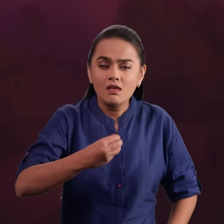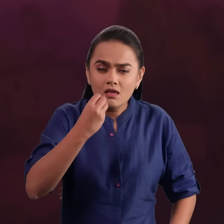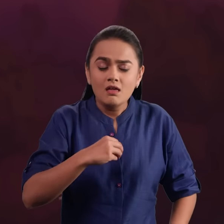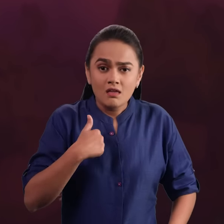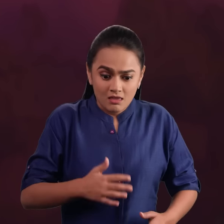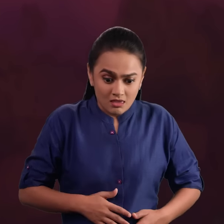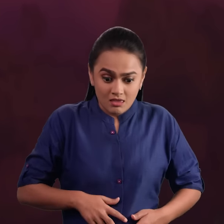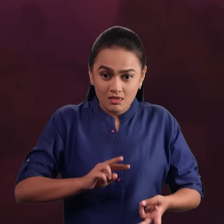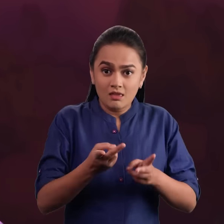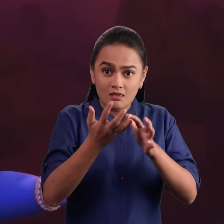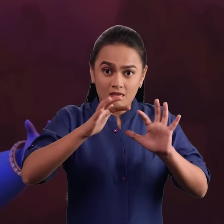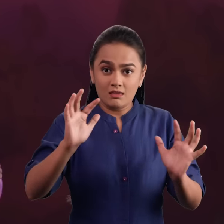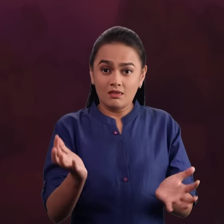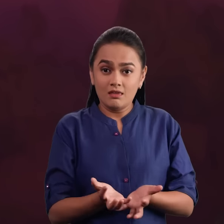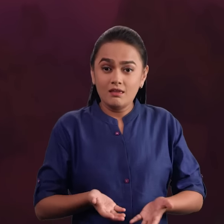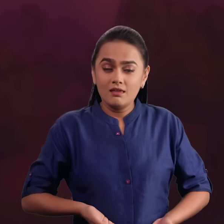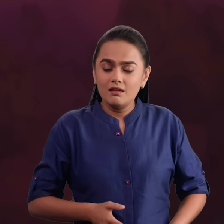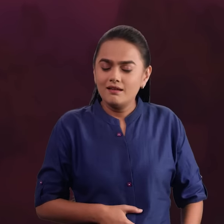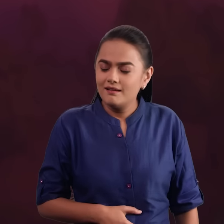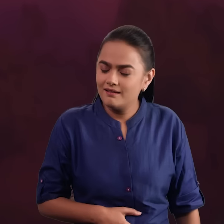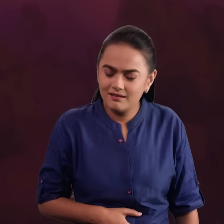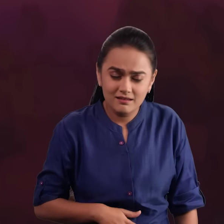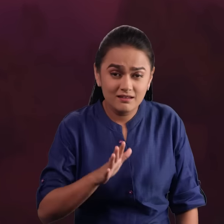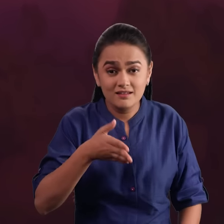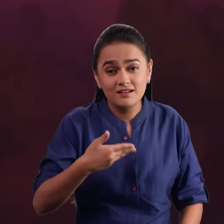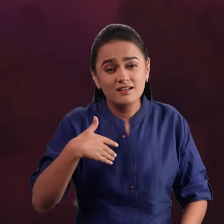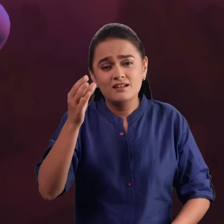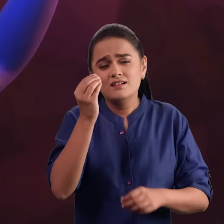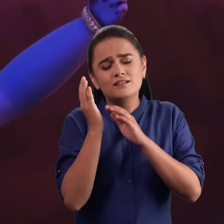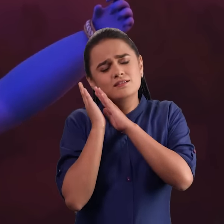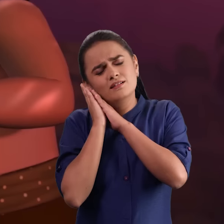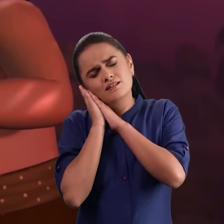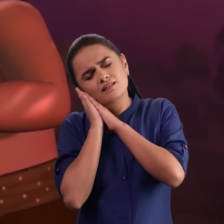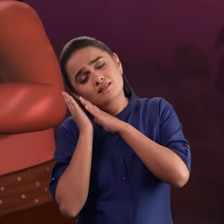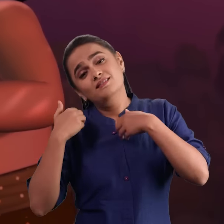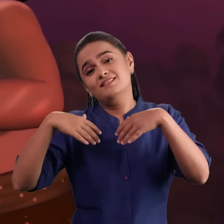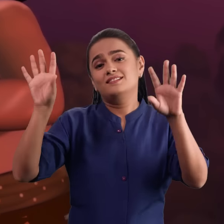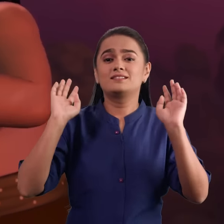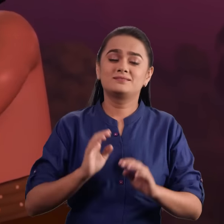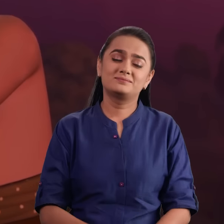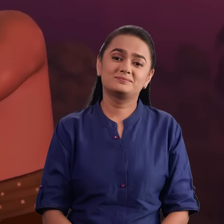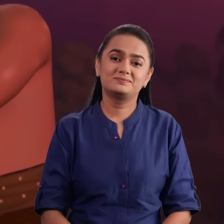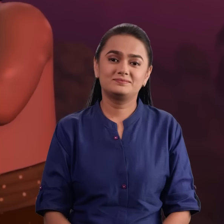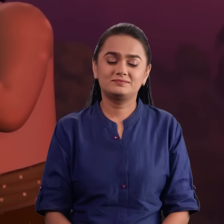खा खा कर तो मेरे पेट की हांडी बन गई। अब थोड़ा विश्राम हो जाए।